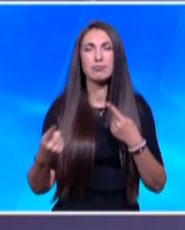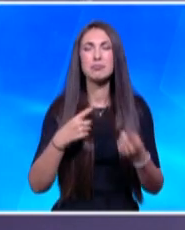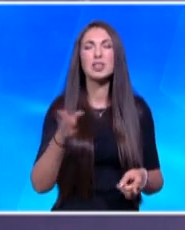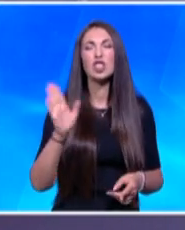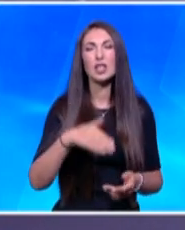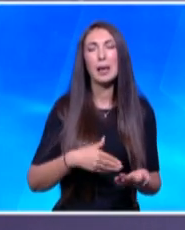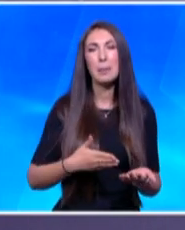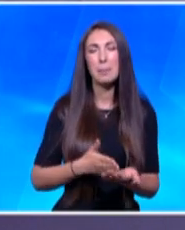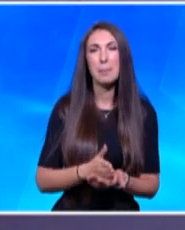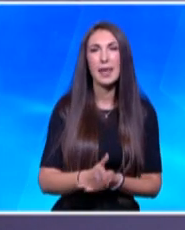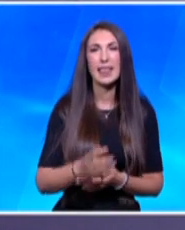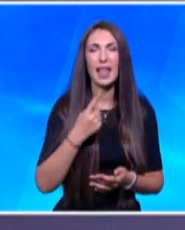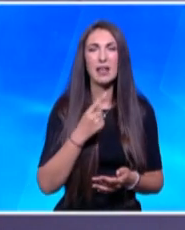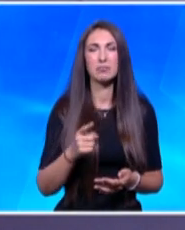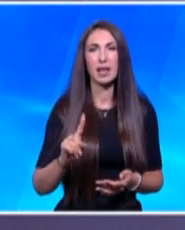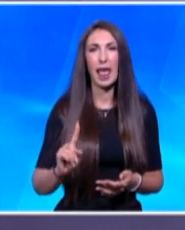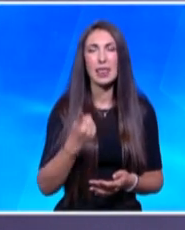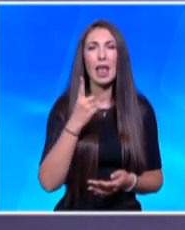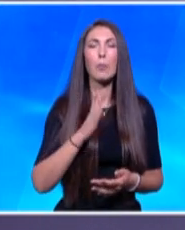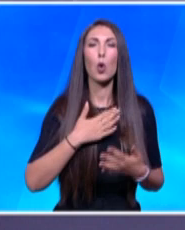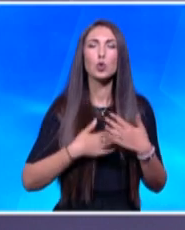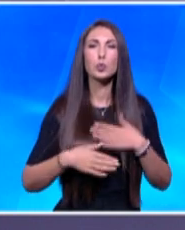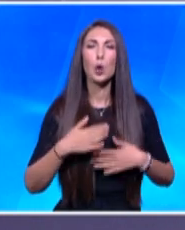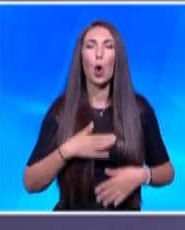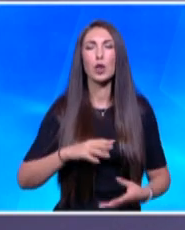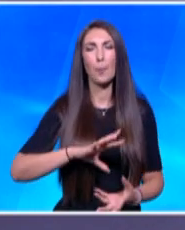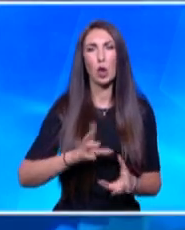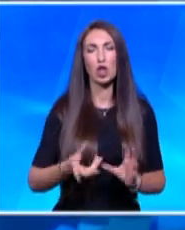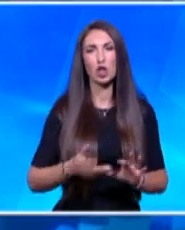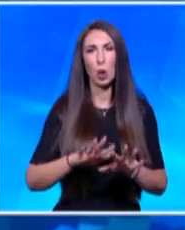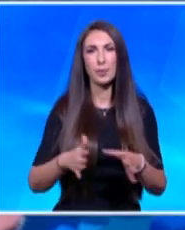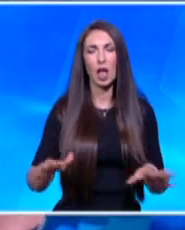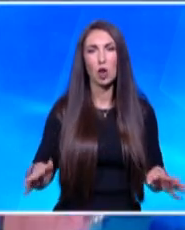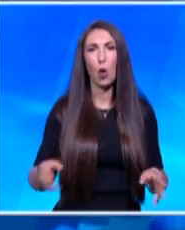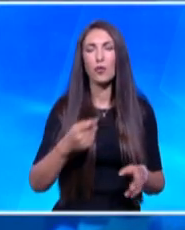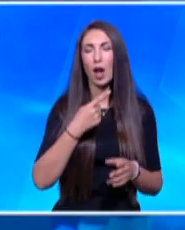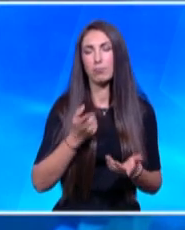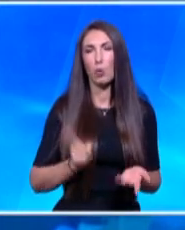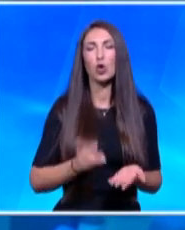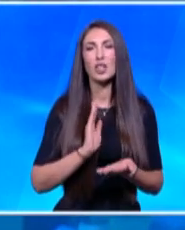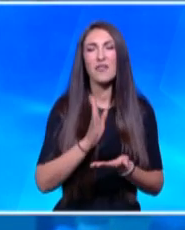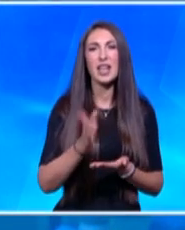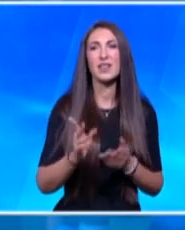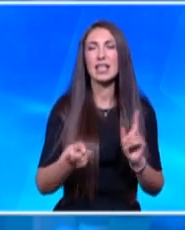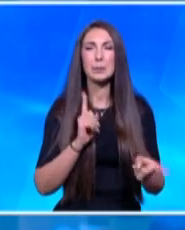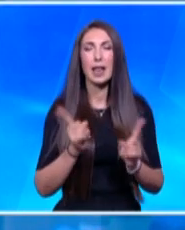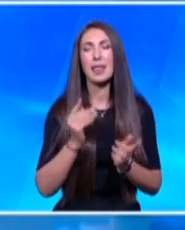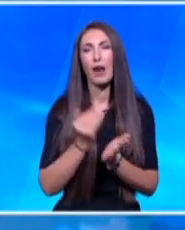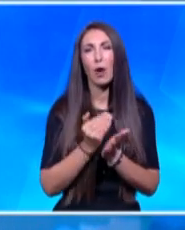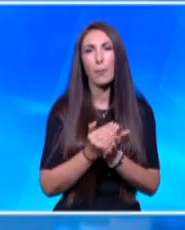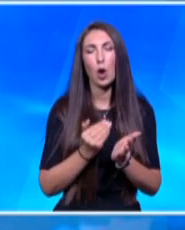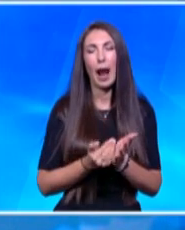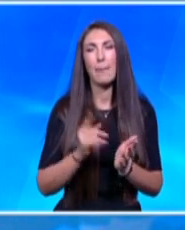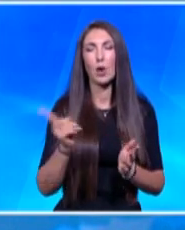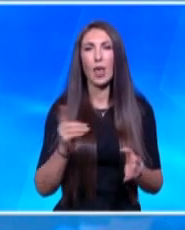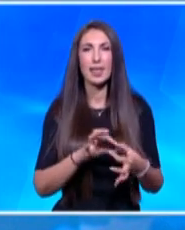протече в една по-така успокоена политическа обстановка, за да вървят и да се изпълняват програмата, която е